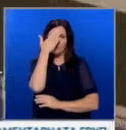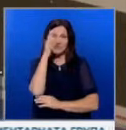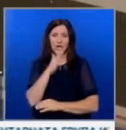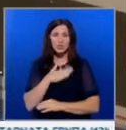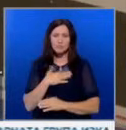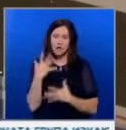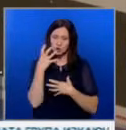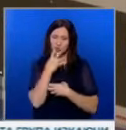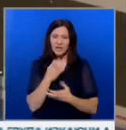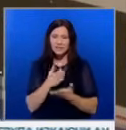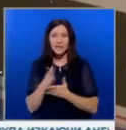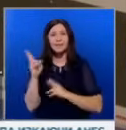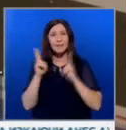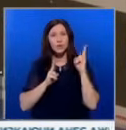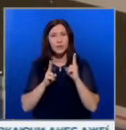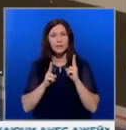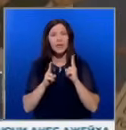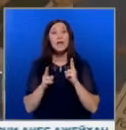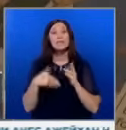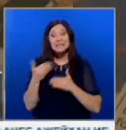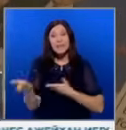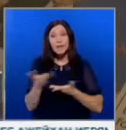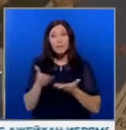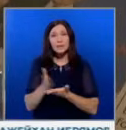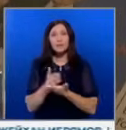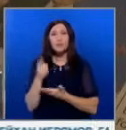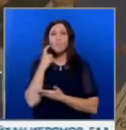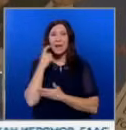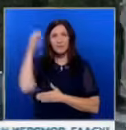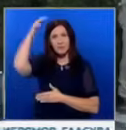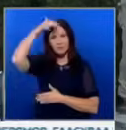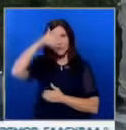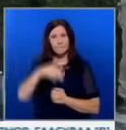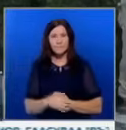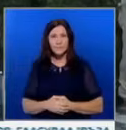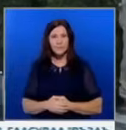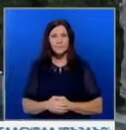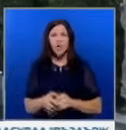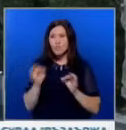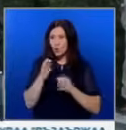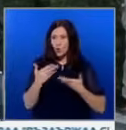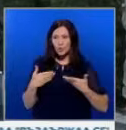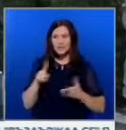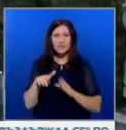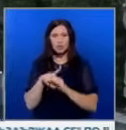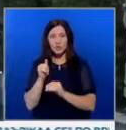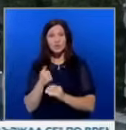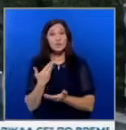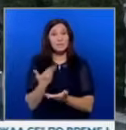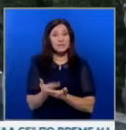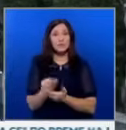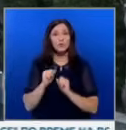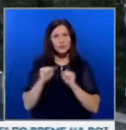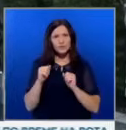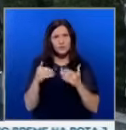има разочарование сред демократите след дебата между Джо Байден и Доналд Тръмп. Никой от нас не отрича, че представенето в